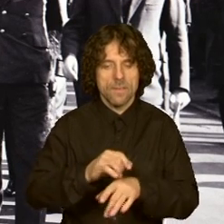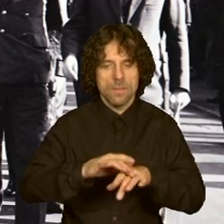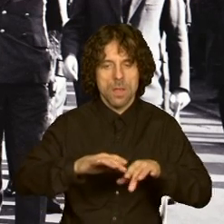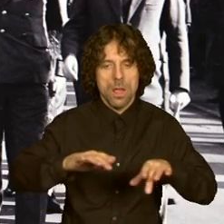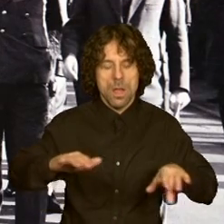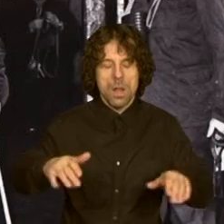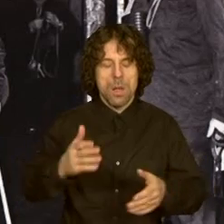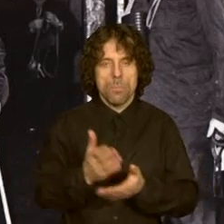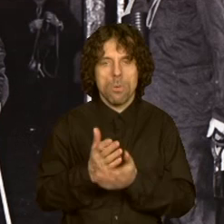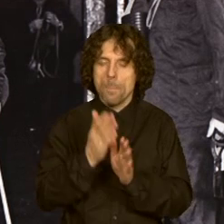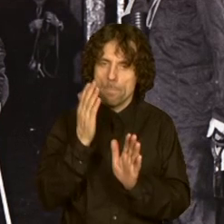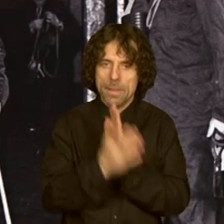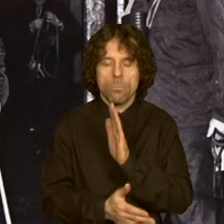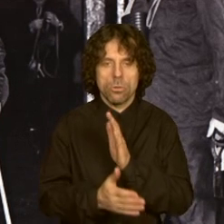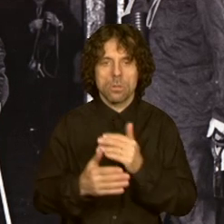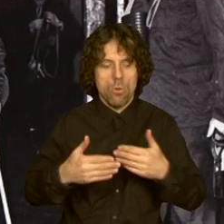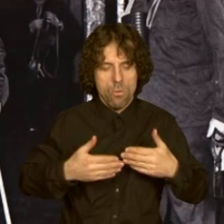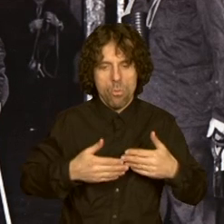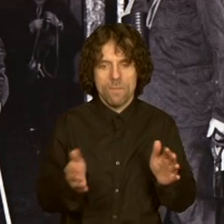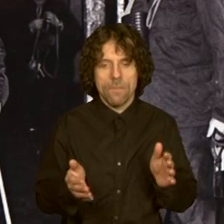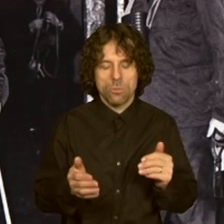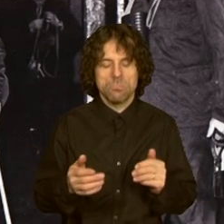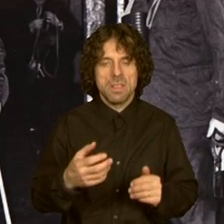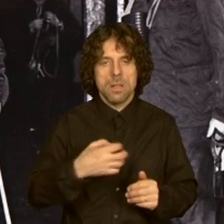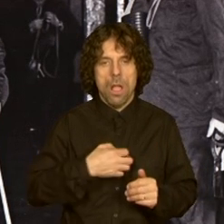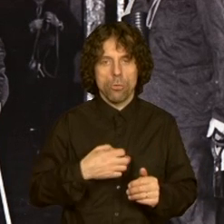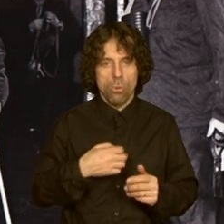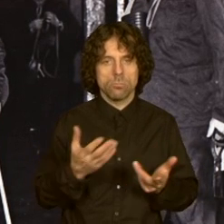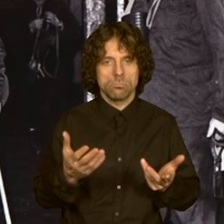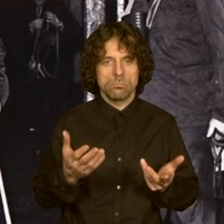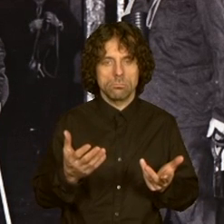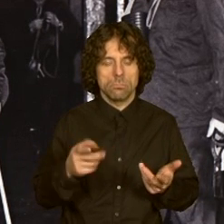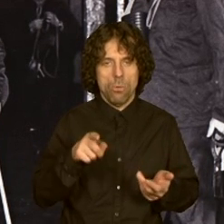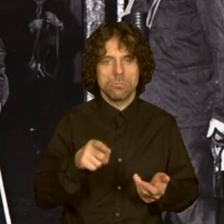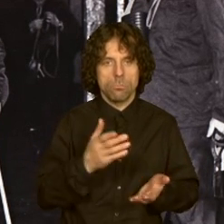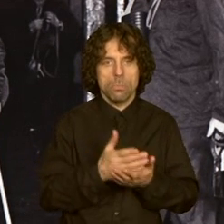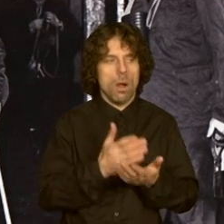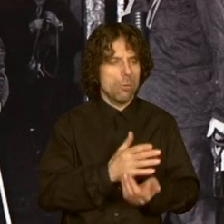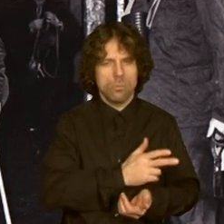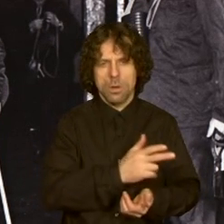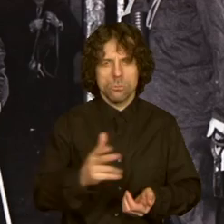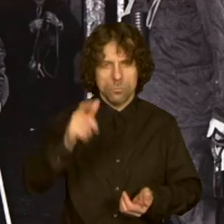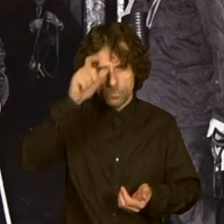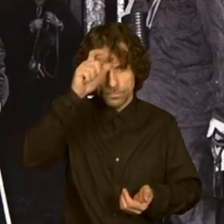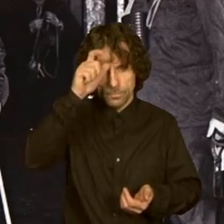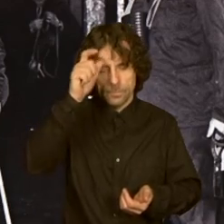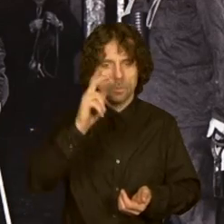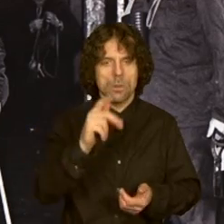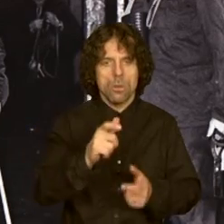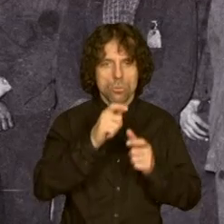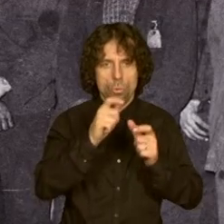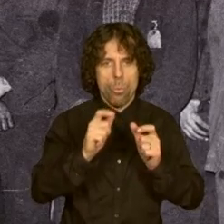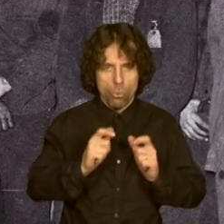tym kierunku pomogła bezpośredniość i otwartość samego dyrektora. Pomagał dosłownie